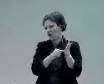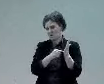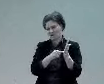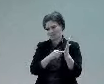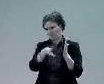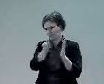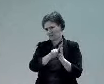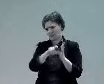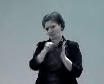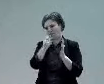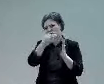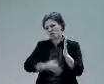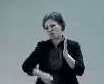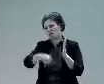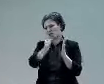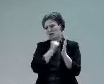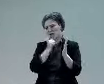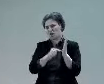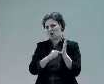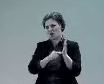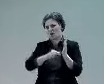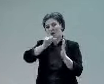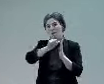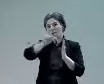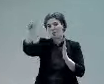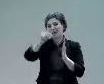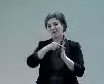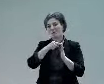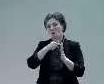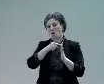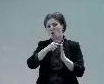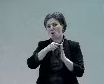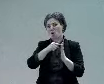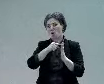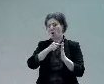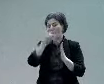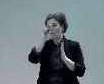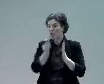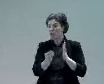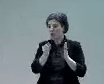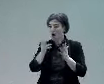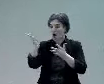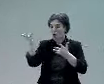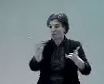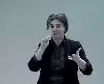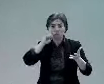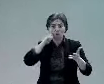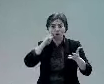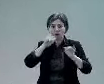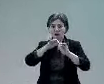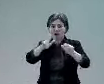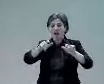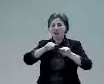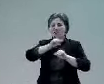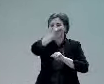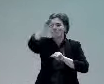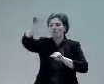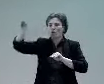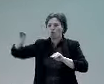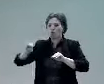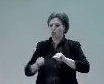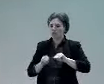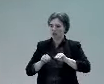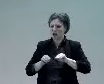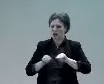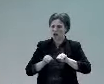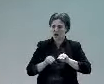e cancellarli, perché il primo sta smantellando l'unico modello di buona accoglienza, che è l'accoglienza diffusa, in piccole